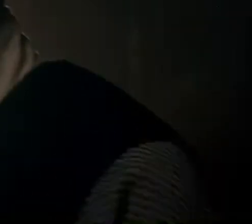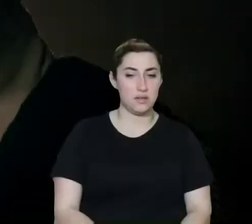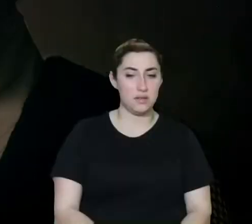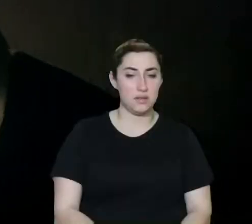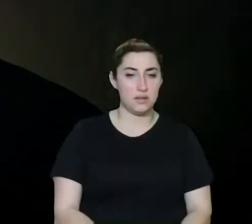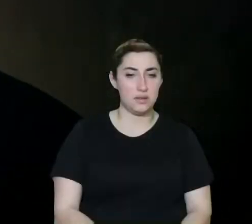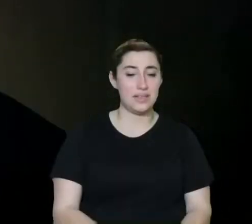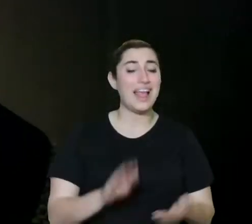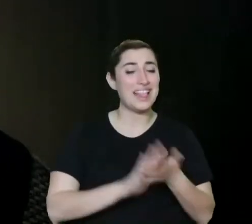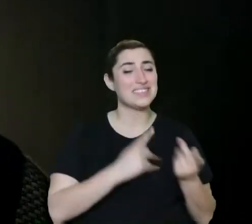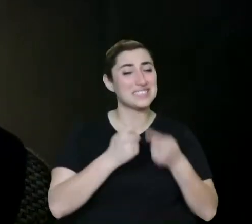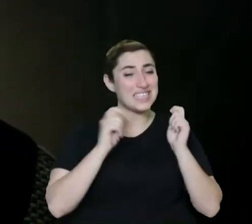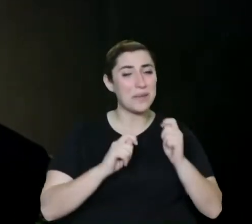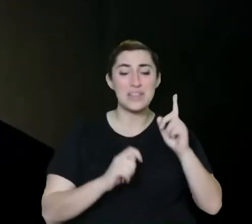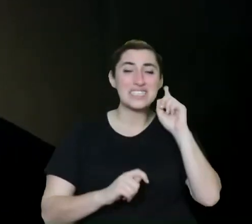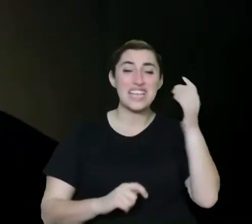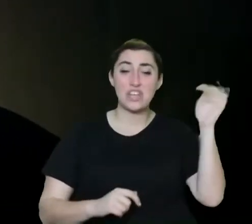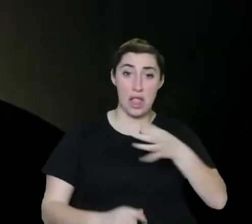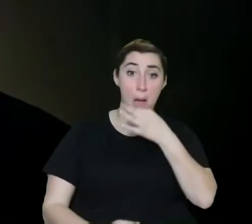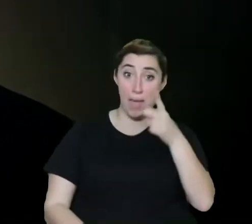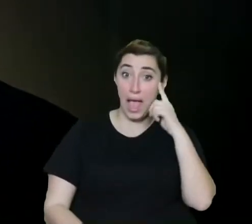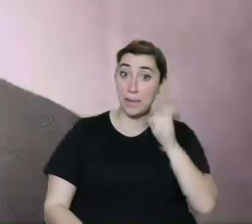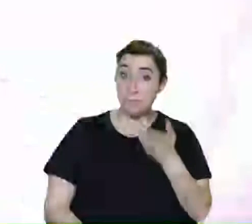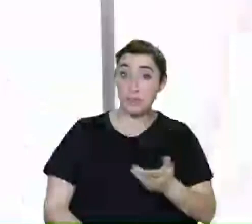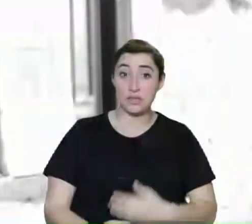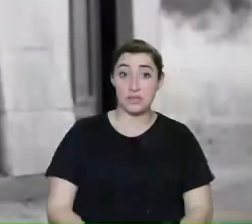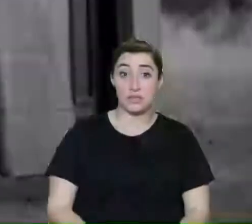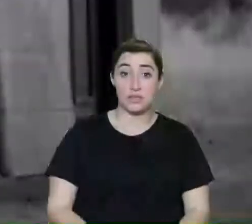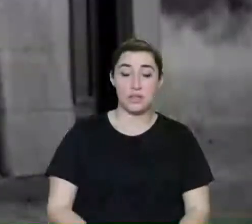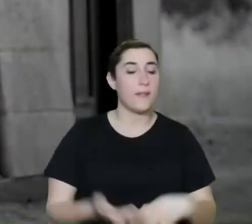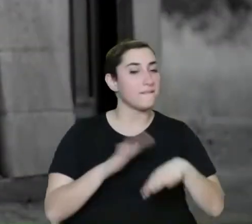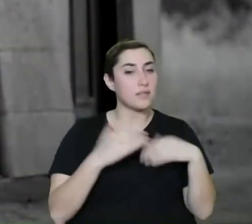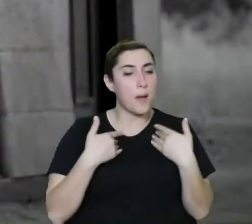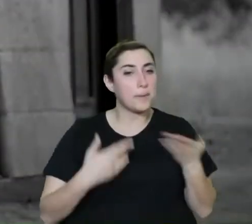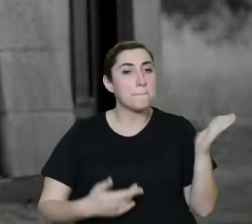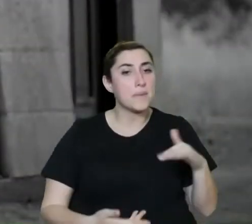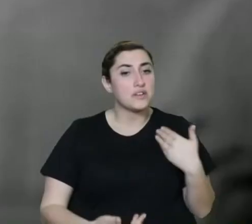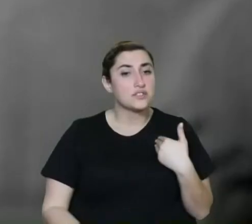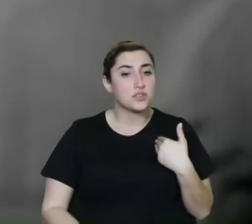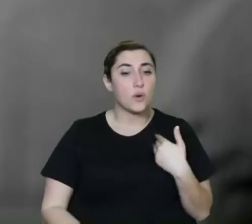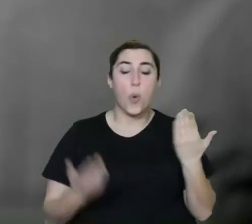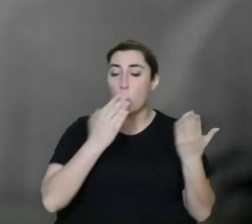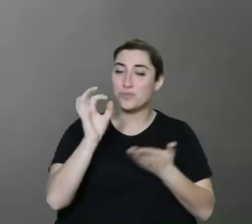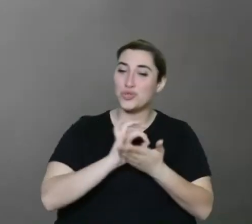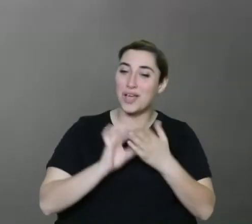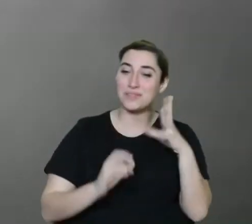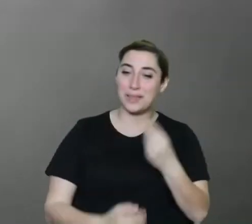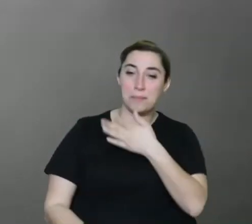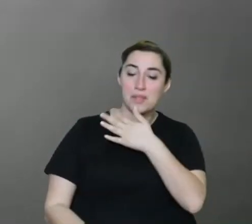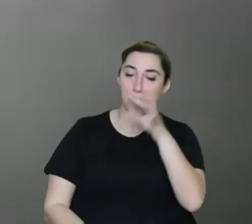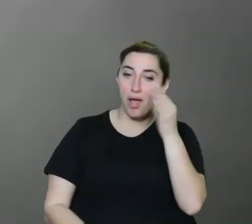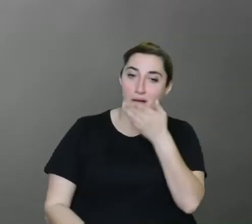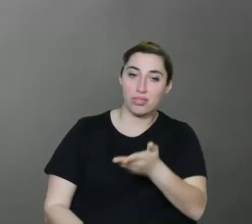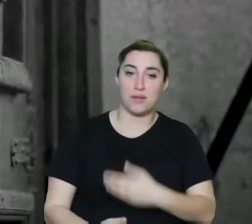Geçmiş. Elinizden gelen sahada gelip haber vermek midir? Ne yapabilirim ki başkaca? Okumuş, yazmış, mevki